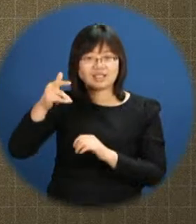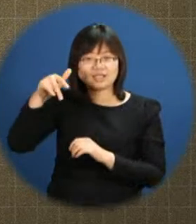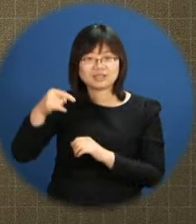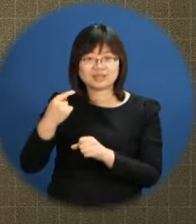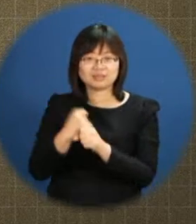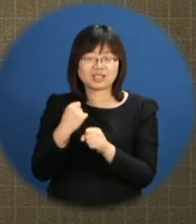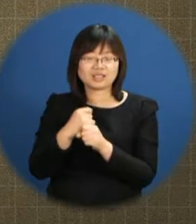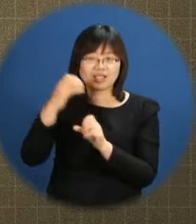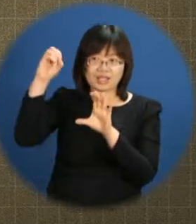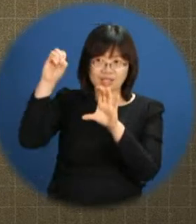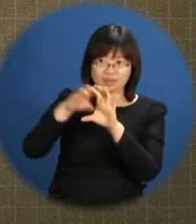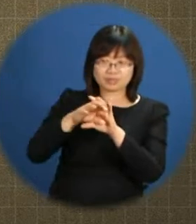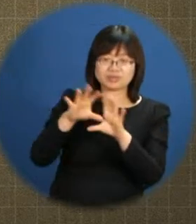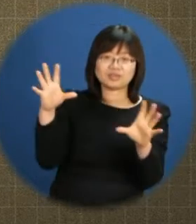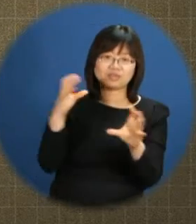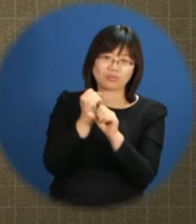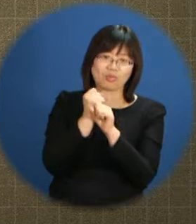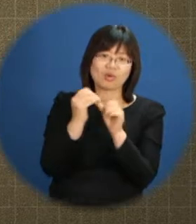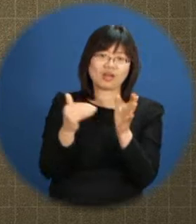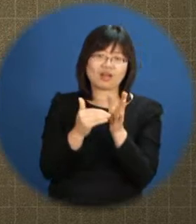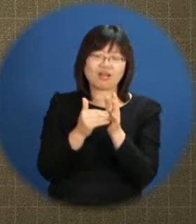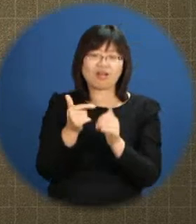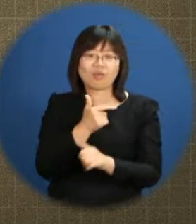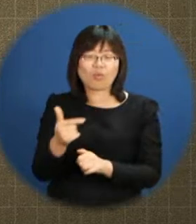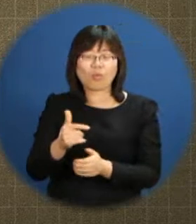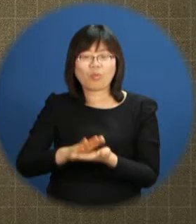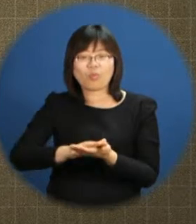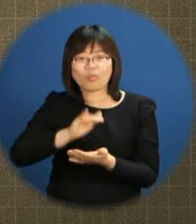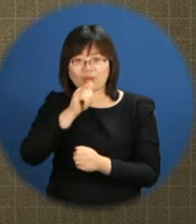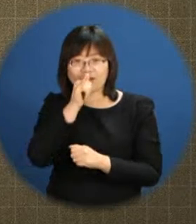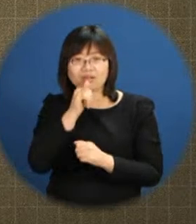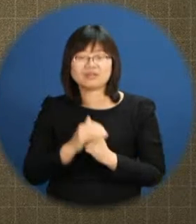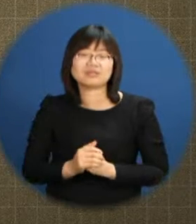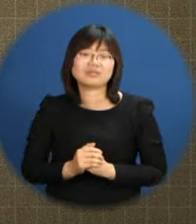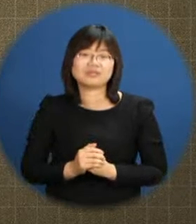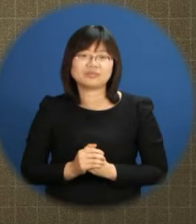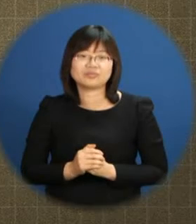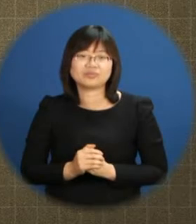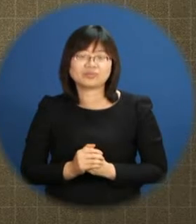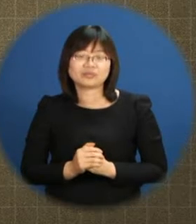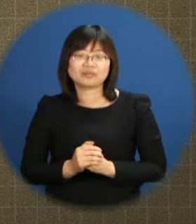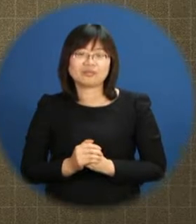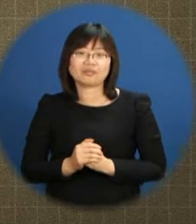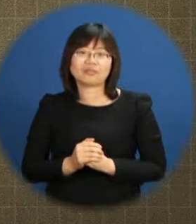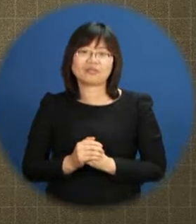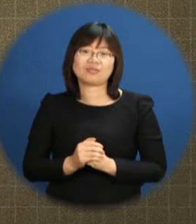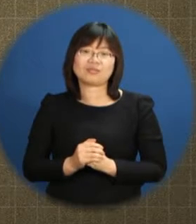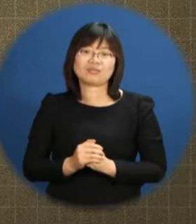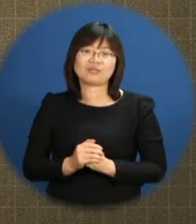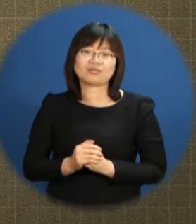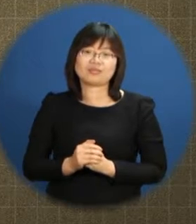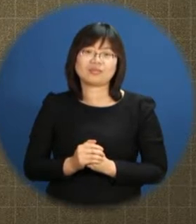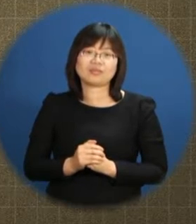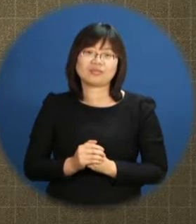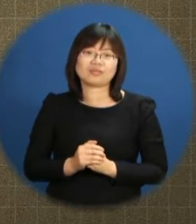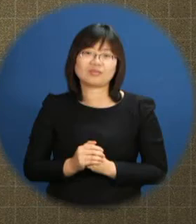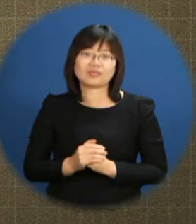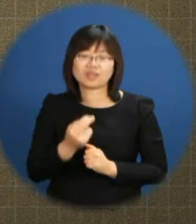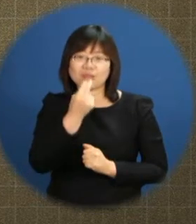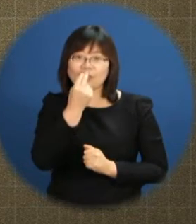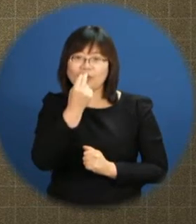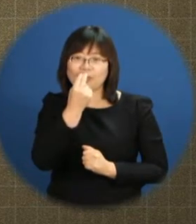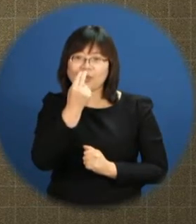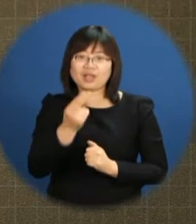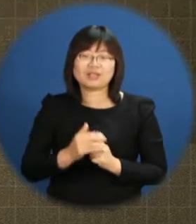햇빛을 모았습니다 엄청나게 뜨거워집니다 그건 뭐 그래서 이 공기에서